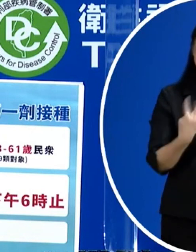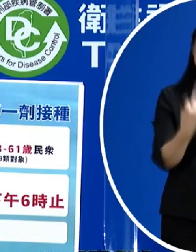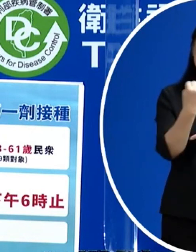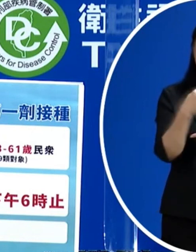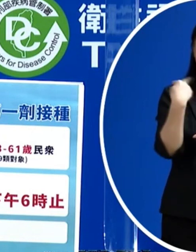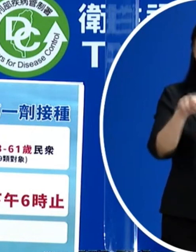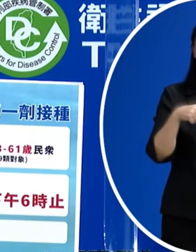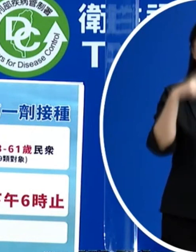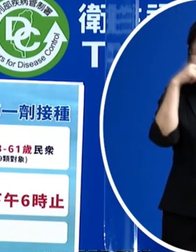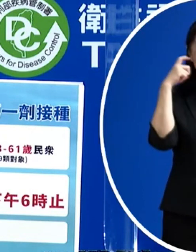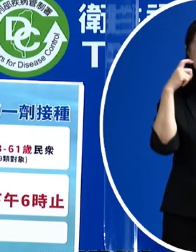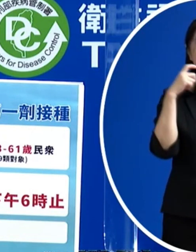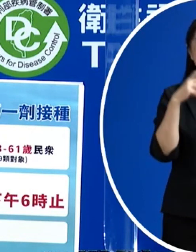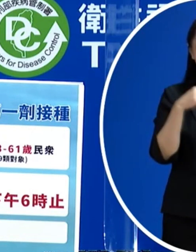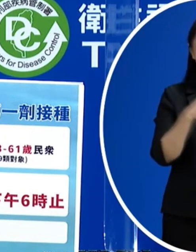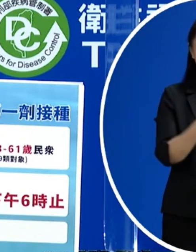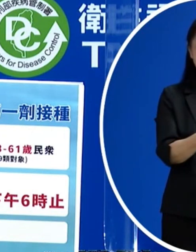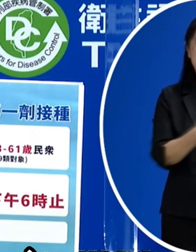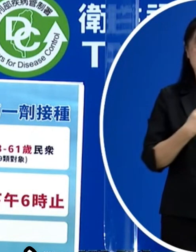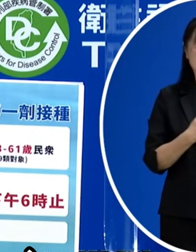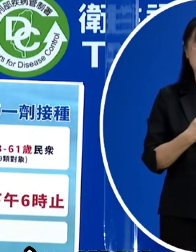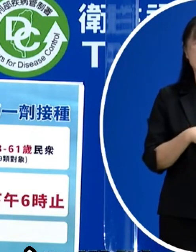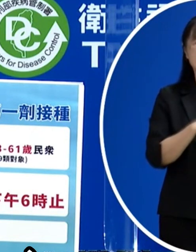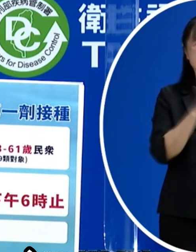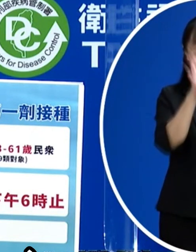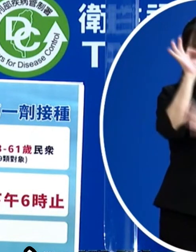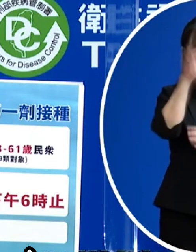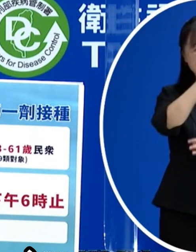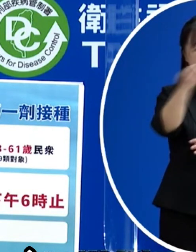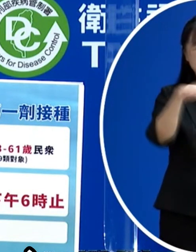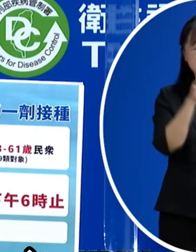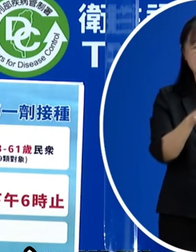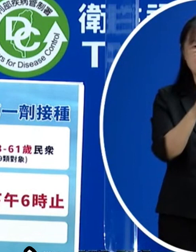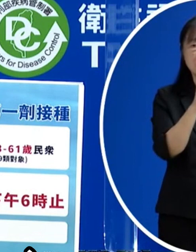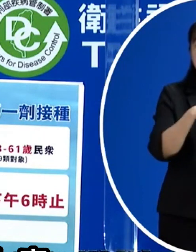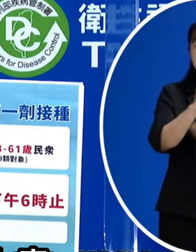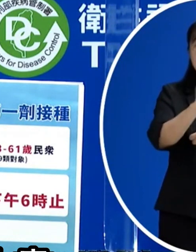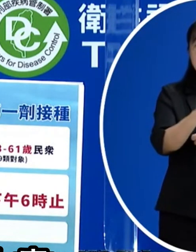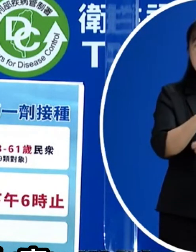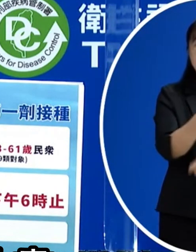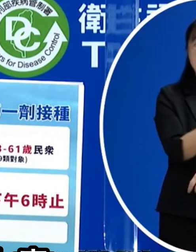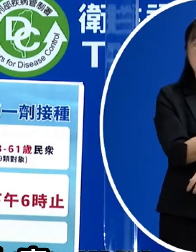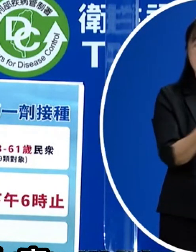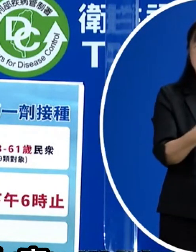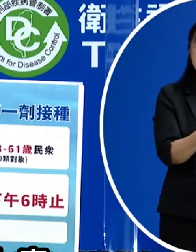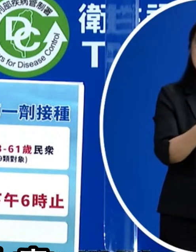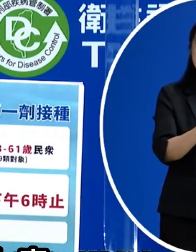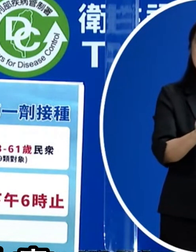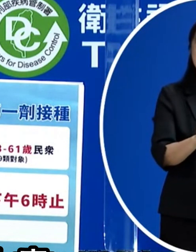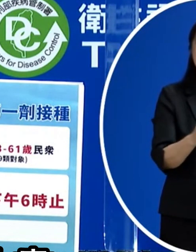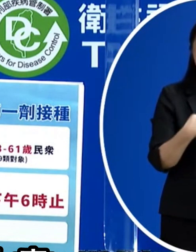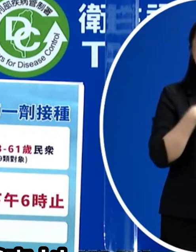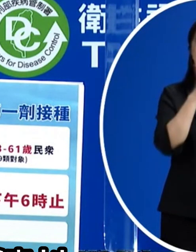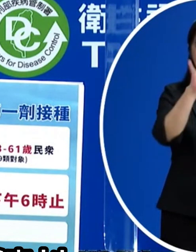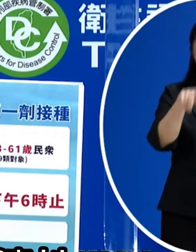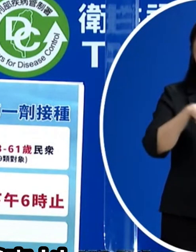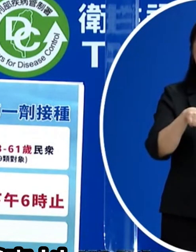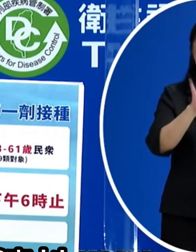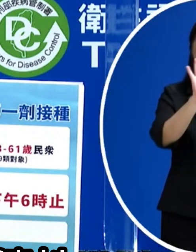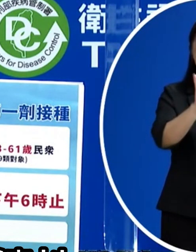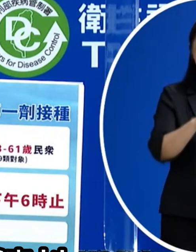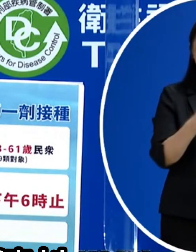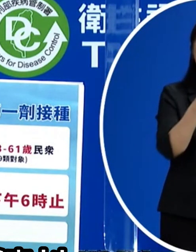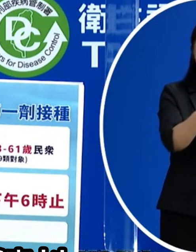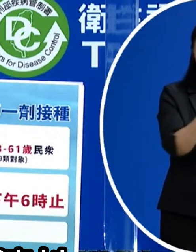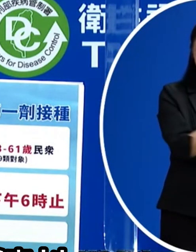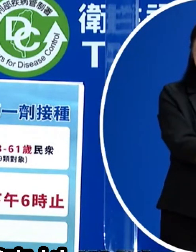罩啊，这个社交距离的遵从度啊，都一并在我们的考虑之内。就是本来就有一个既定的计划，就对疫